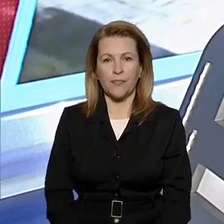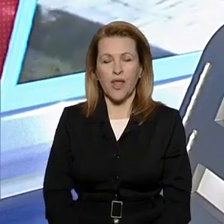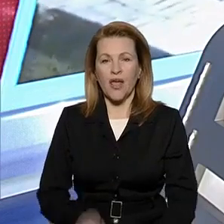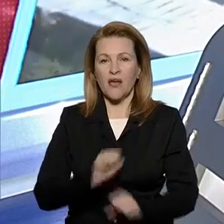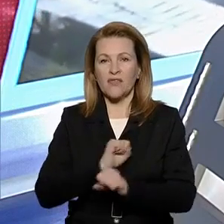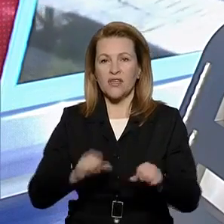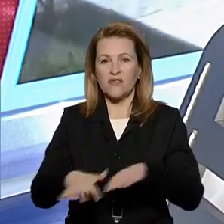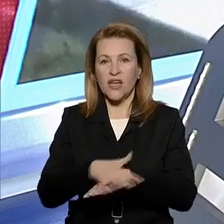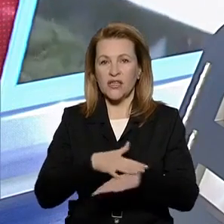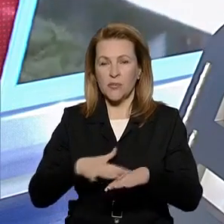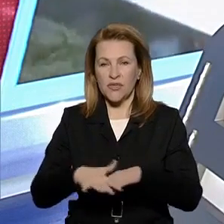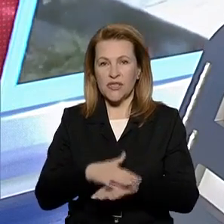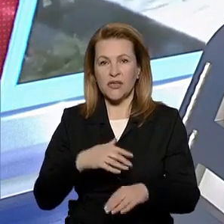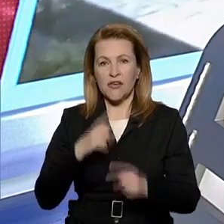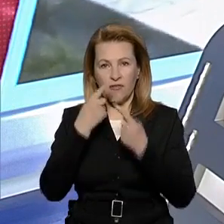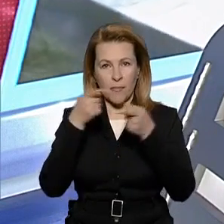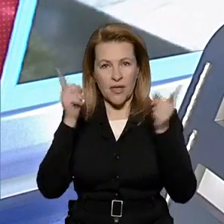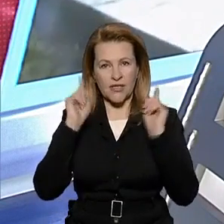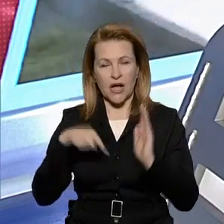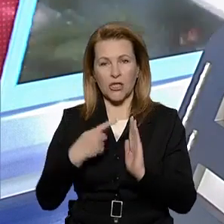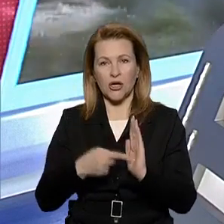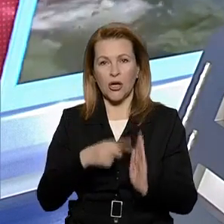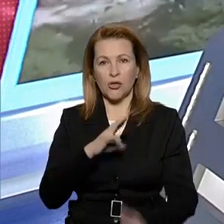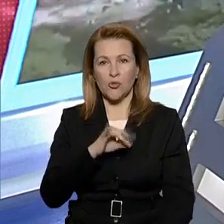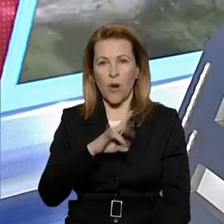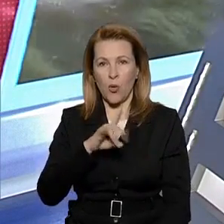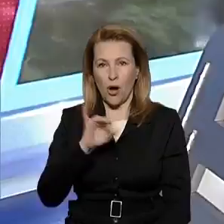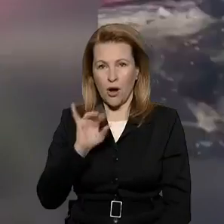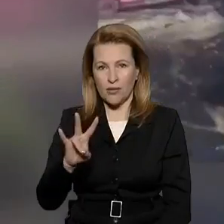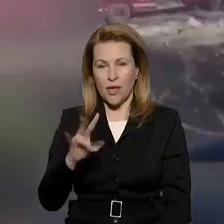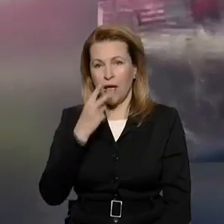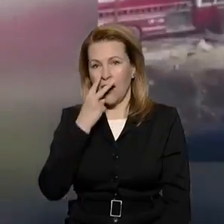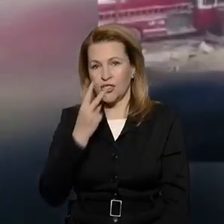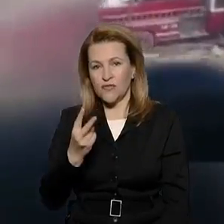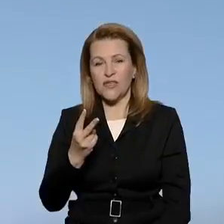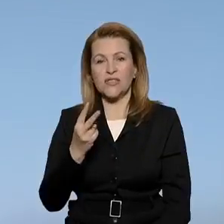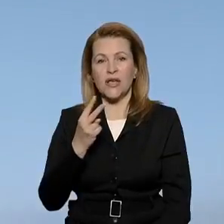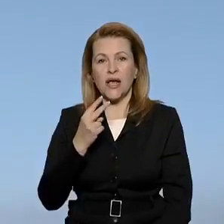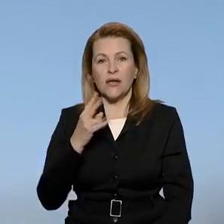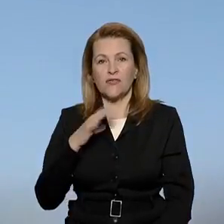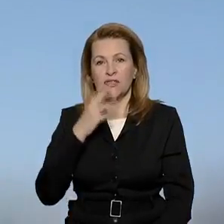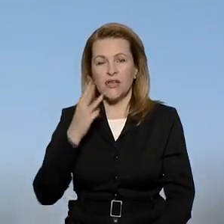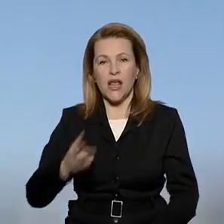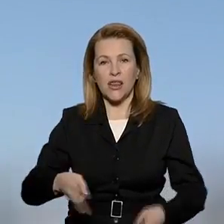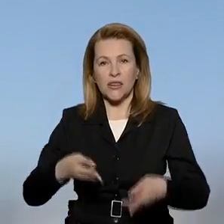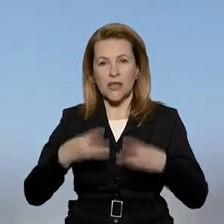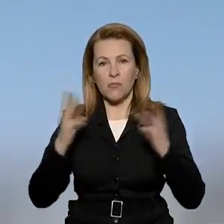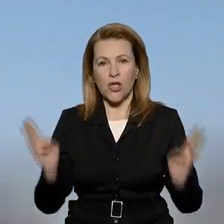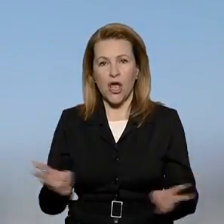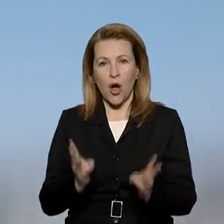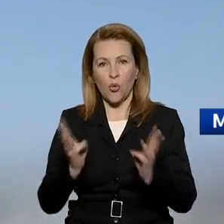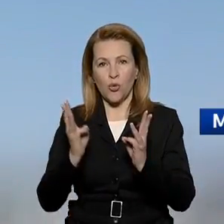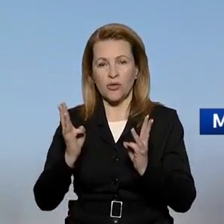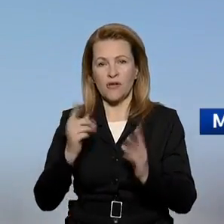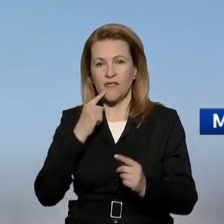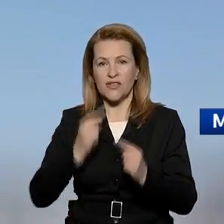Взрыв на рынке пиротехники в мексиканском городе Чималь-Уакан. Очевидцы запечатлели 10-метровые столбы дыма и огня, рвущиеся